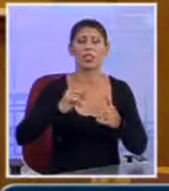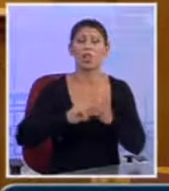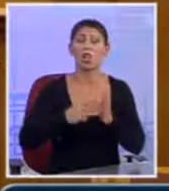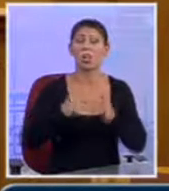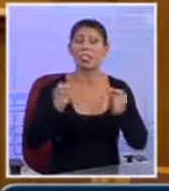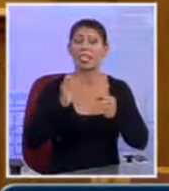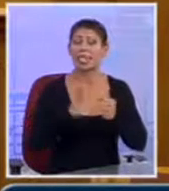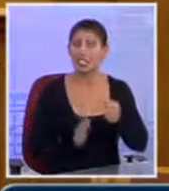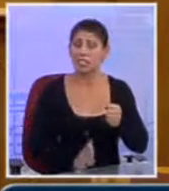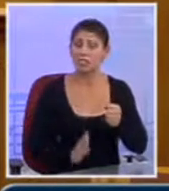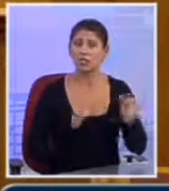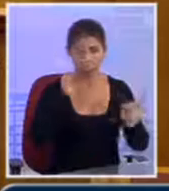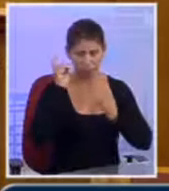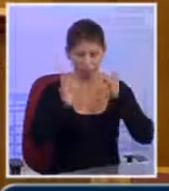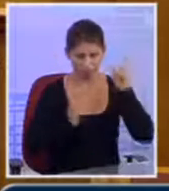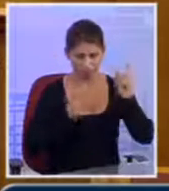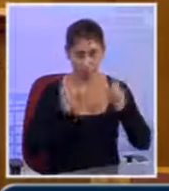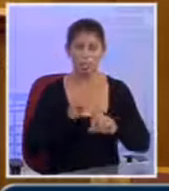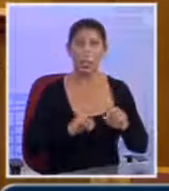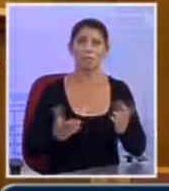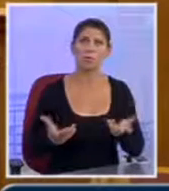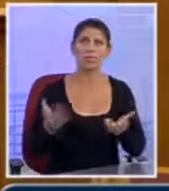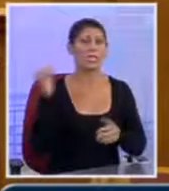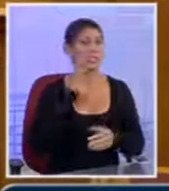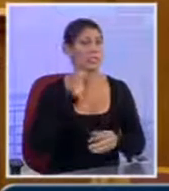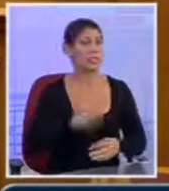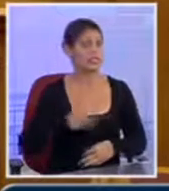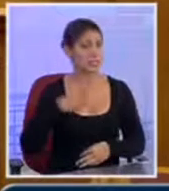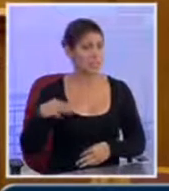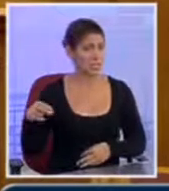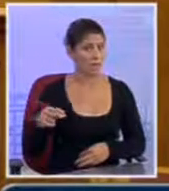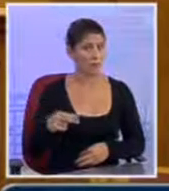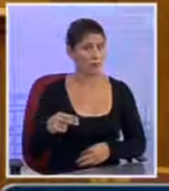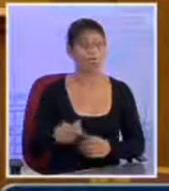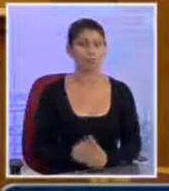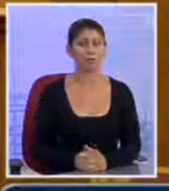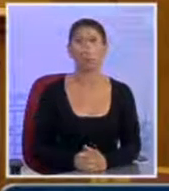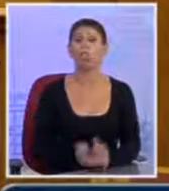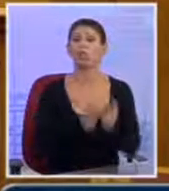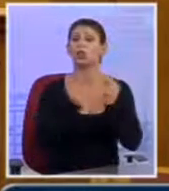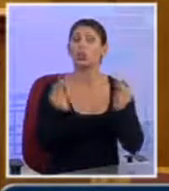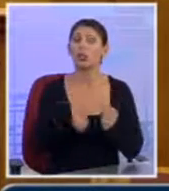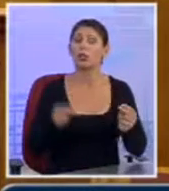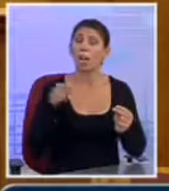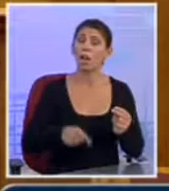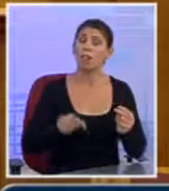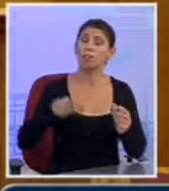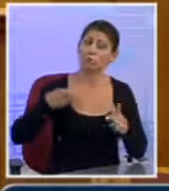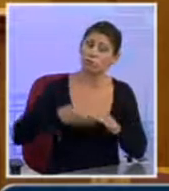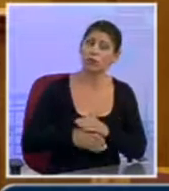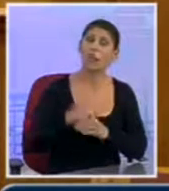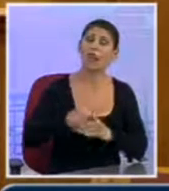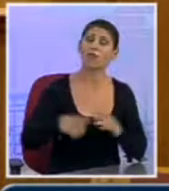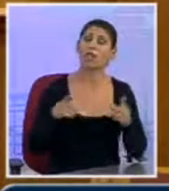κρίση, διερωτάται κανείς, κυρίες και κύριοι συνάδελφοι, το αποτέλεσμα αυτό που υφίσταται και αυτή